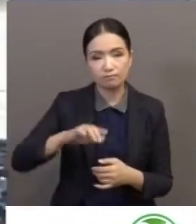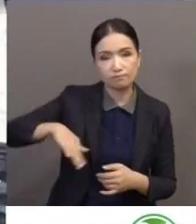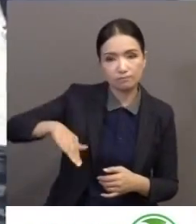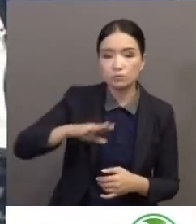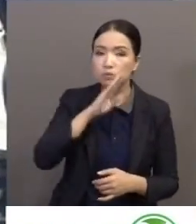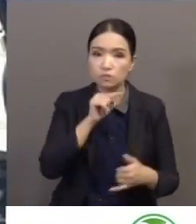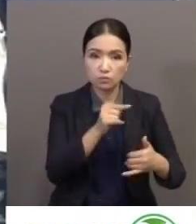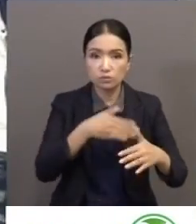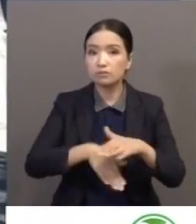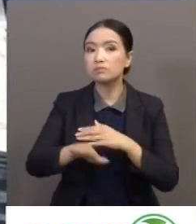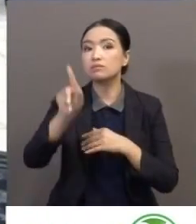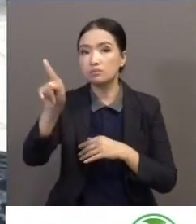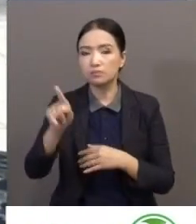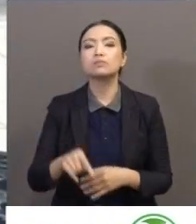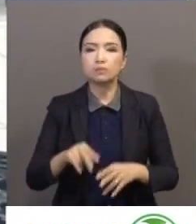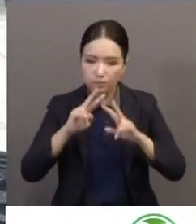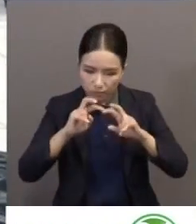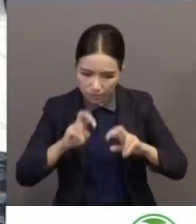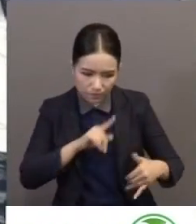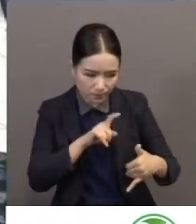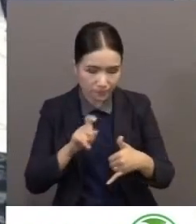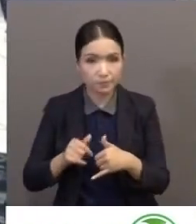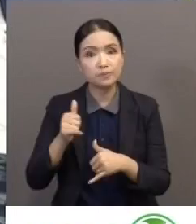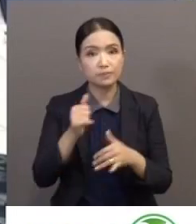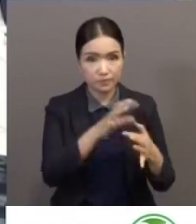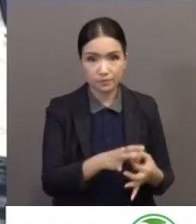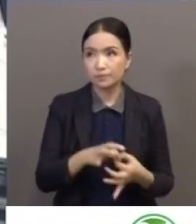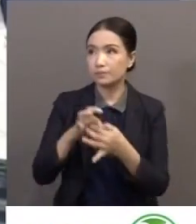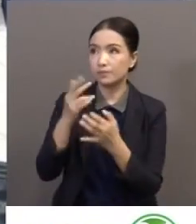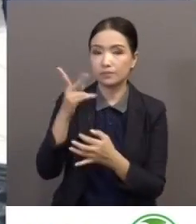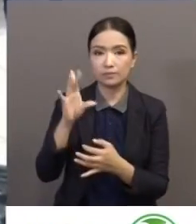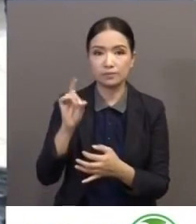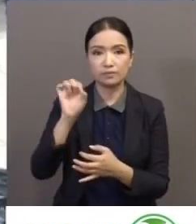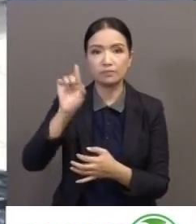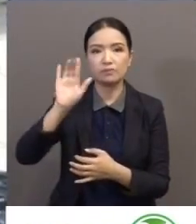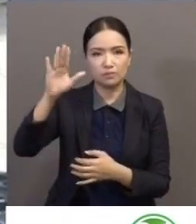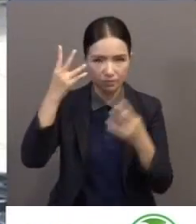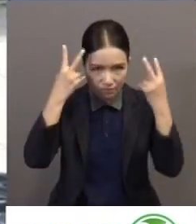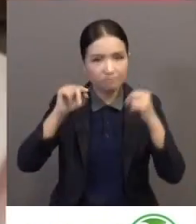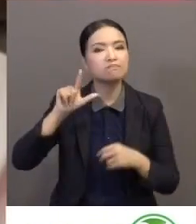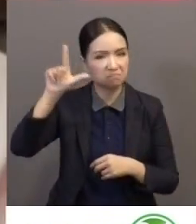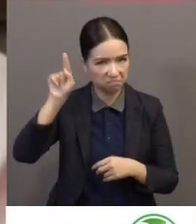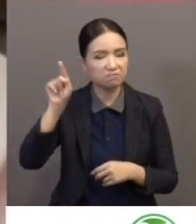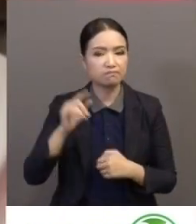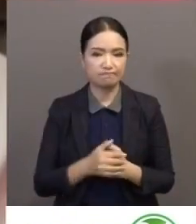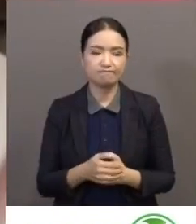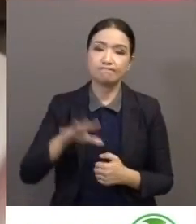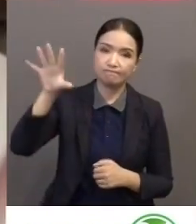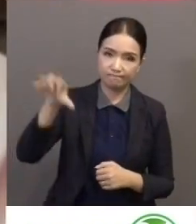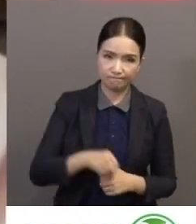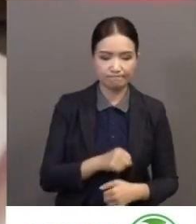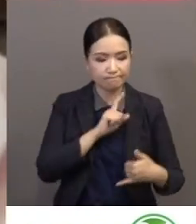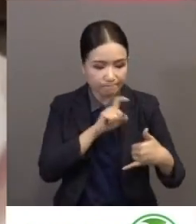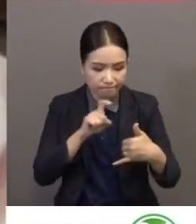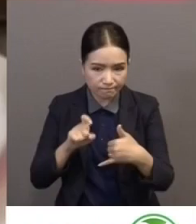ำเลยหลบหนีซึ่งในส่วนนี้เองนะครับก็มีการเชื่อมโยงไปถึงคดีของอดีตนายกทักษิณชินวัตรว่าจะสามารถนำมาไต่สว